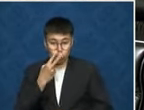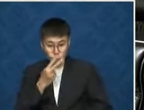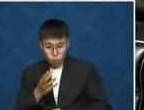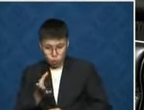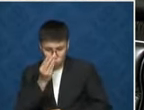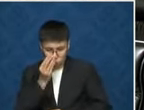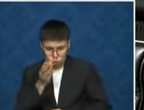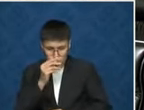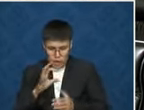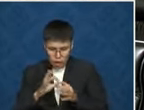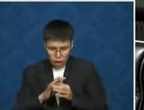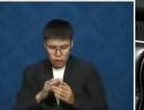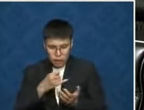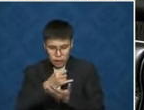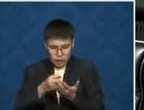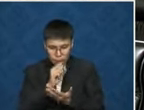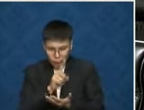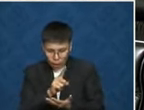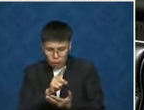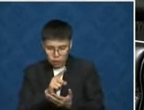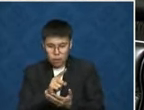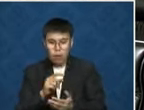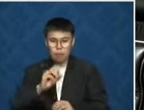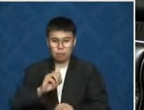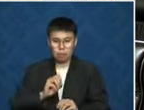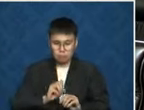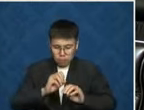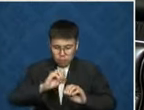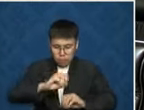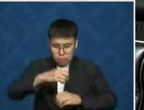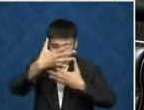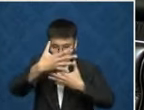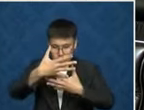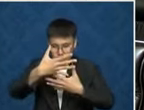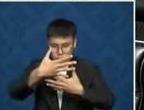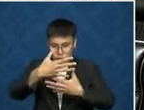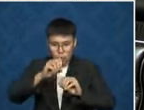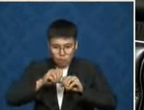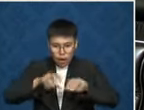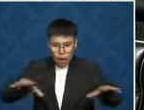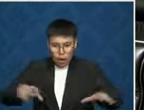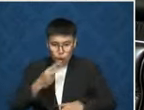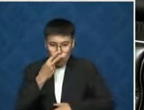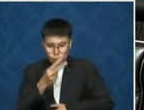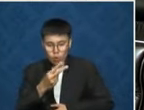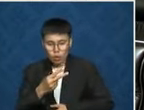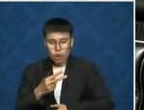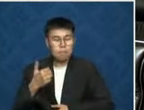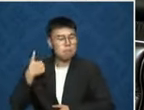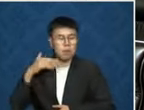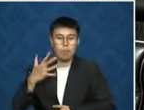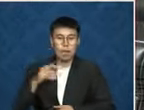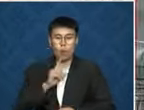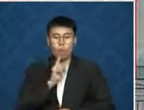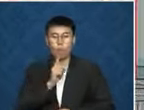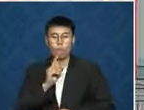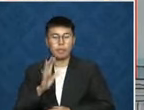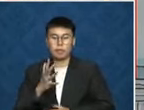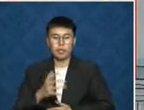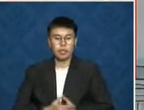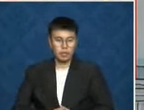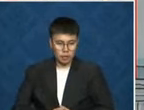งานทางศิลปะที่ถูกเปิดเผยเป็นสาธารณะอยู่แล้วเนี่ยแบบเดียวกับที่มนุษย์ทำได้ผ ผมเชื่อว่าไม่มีใครเห็นคัดค้านนะครับแต่ทำอย่างไรเ